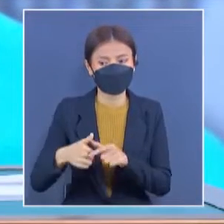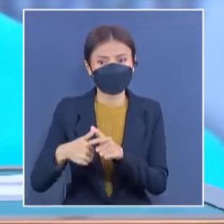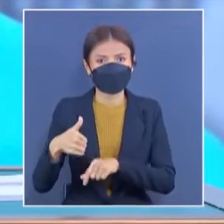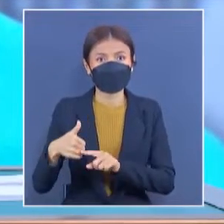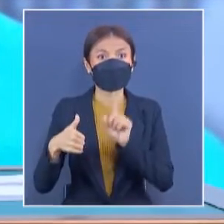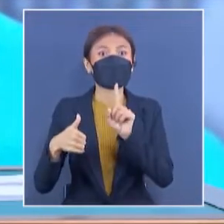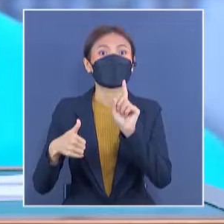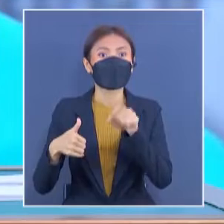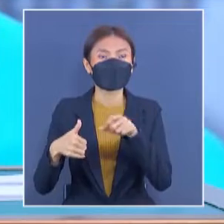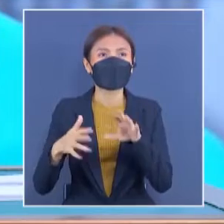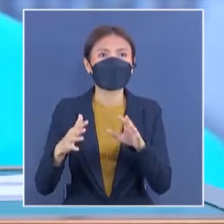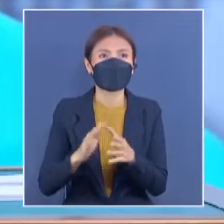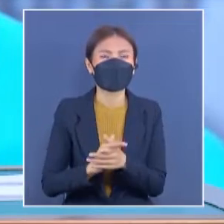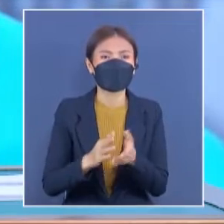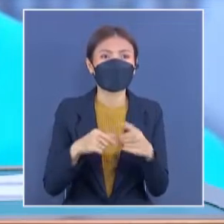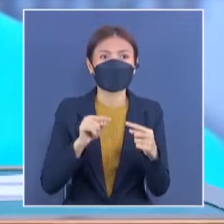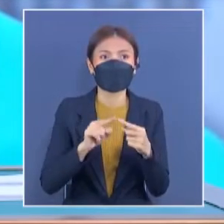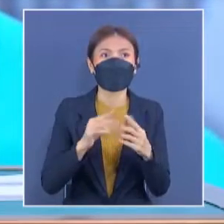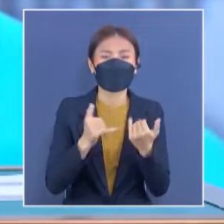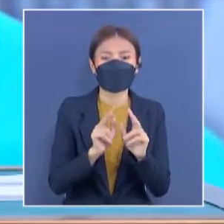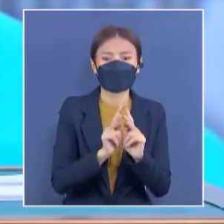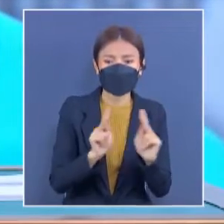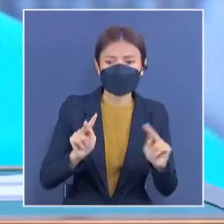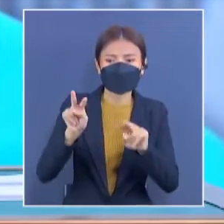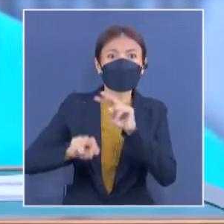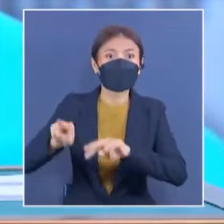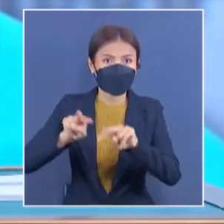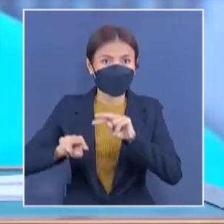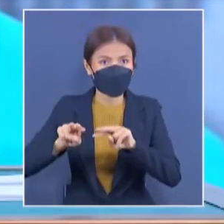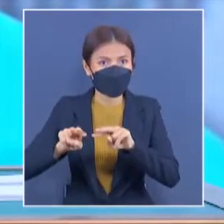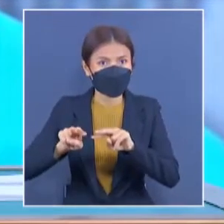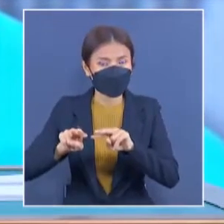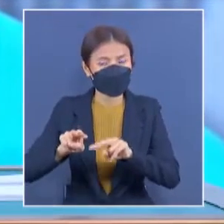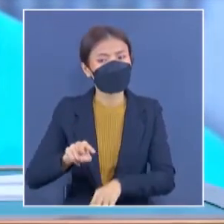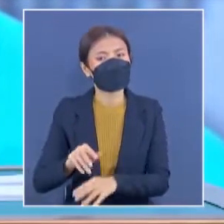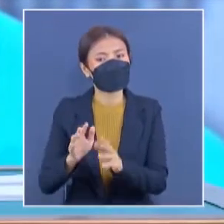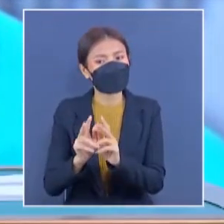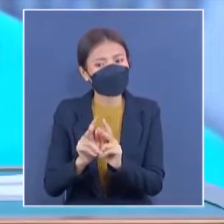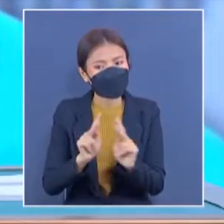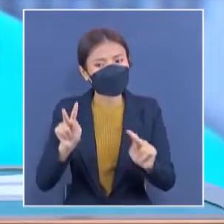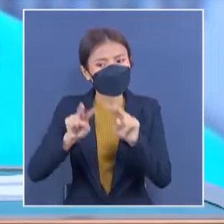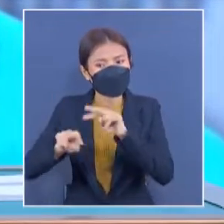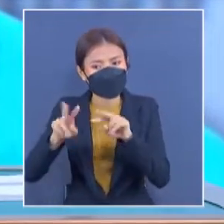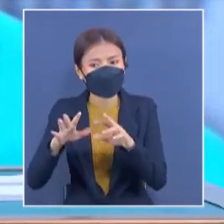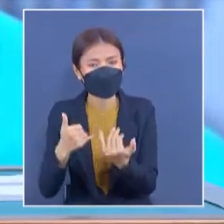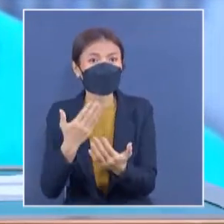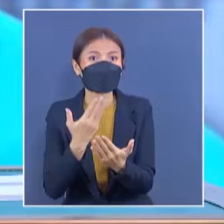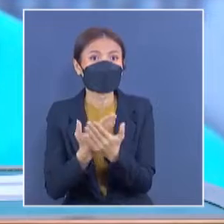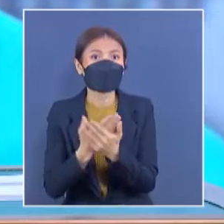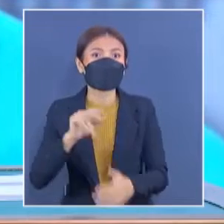ามต่อคือเรื่องของการตั้งกรรมการสอบแล้วก็รวมไปถึงอีกประเด็นคือการจ่ายเงิน 300,000